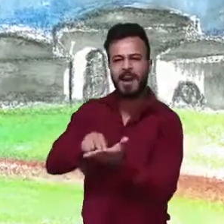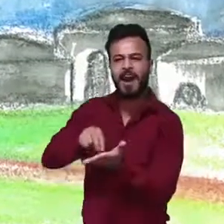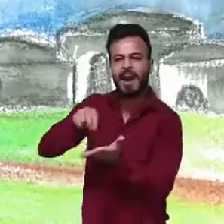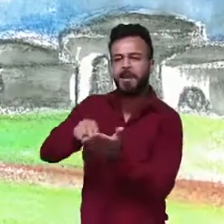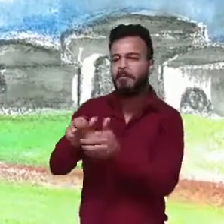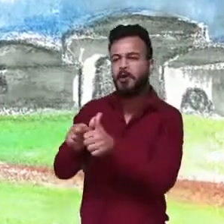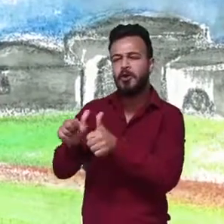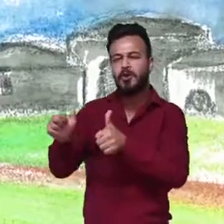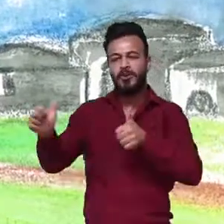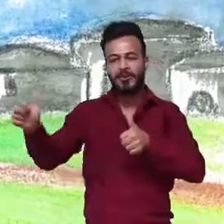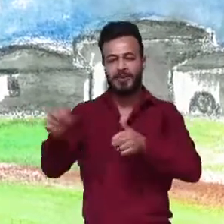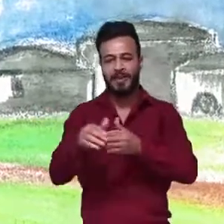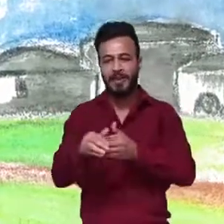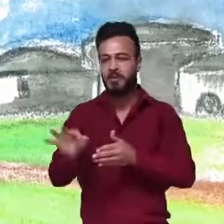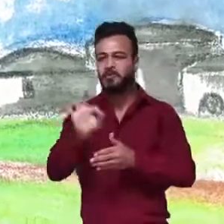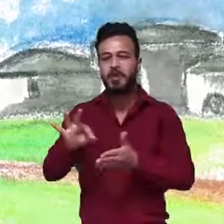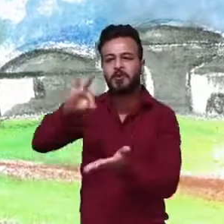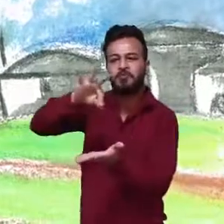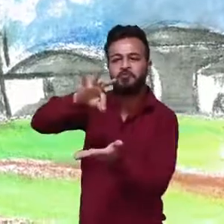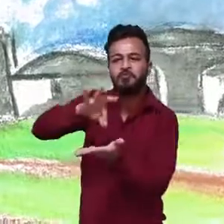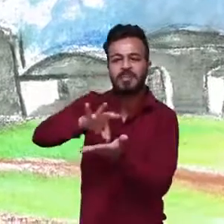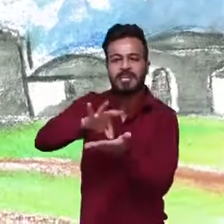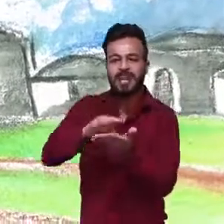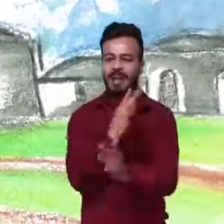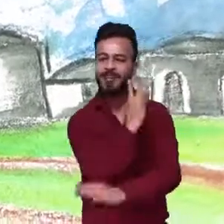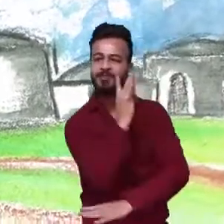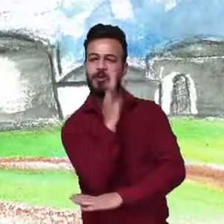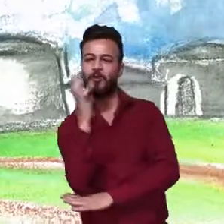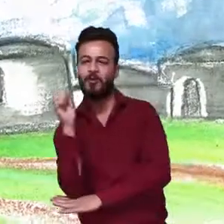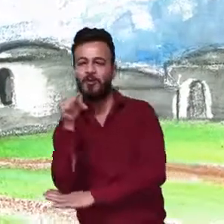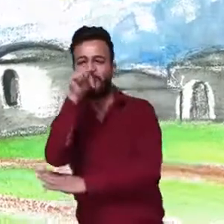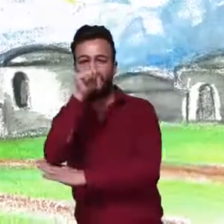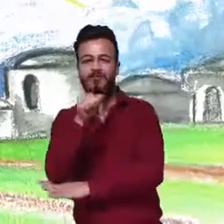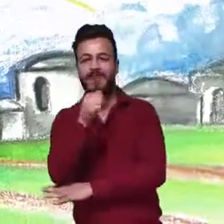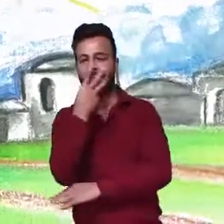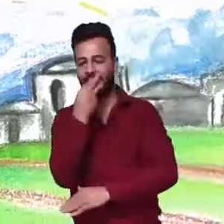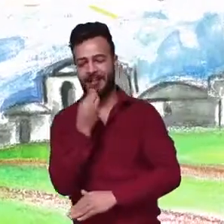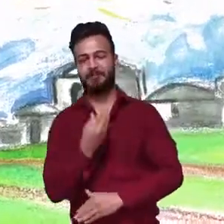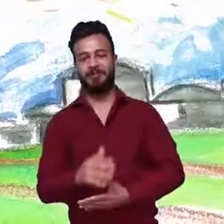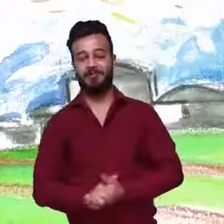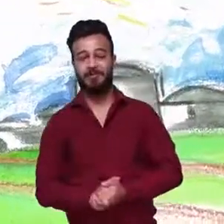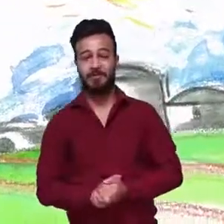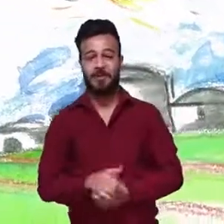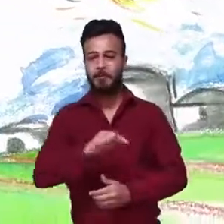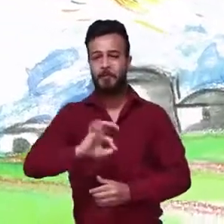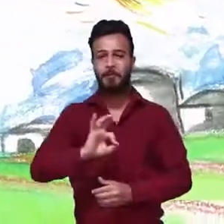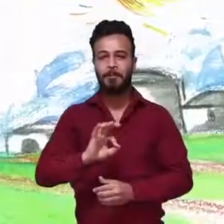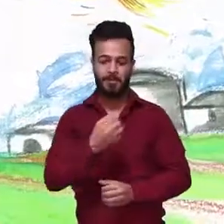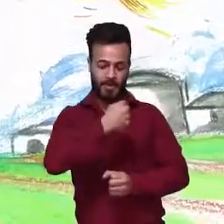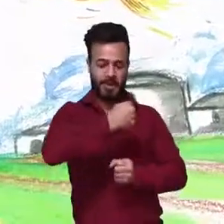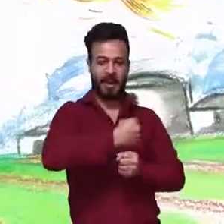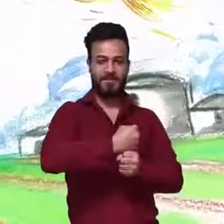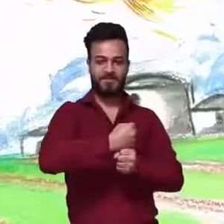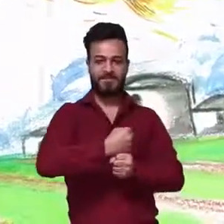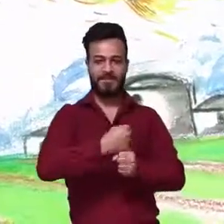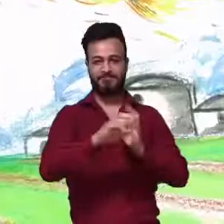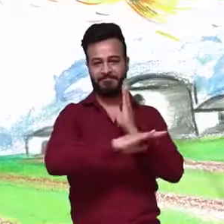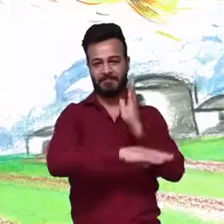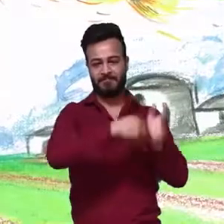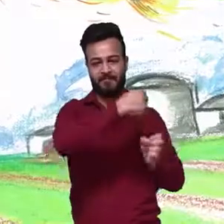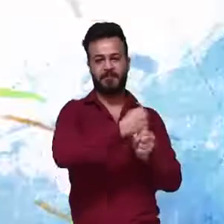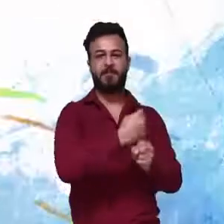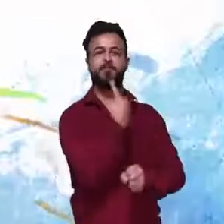بعيدة وسط الحقول الممتلئة بالمحاصيل الشهية، يقف الفزاعة عامر